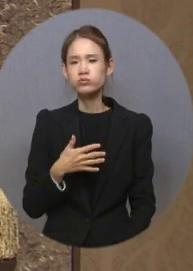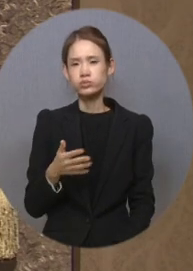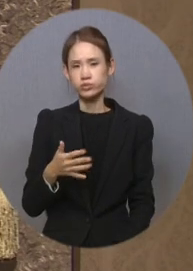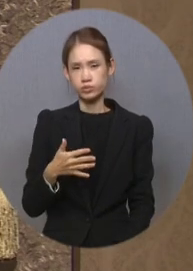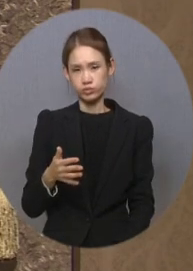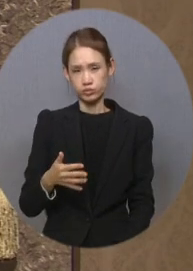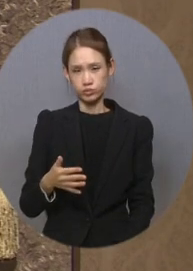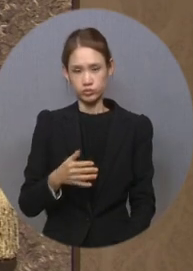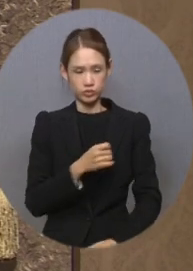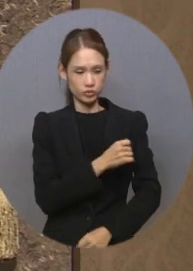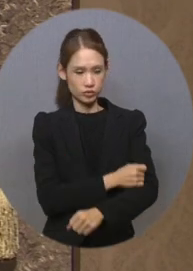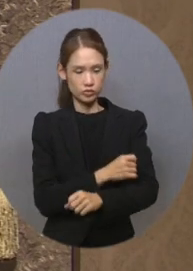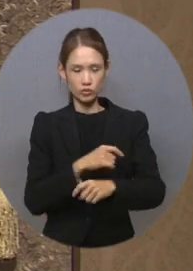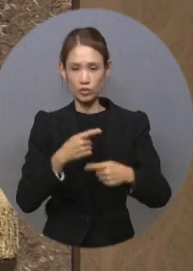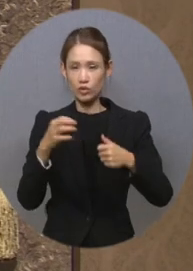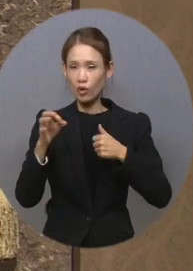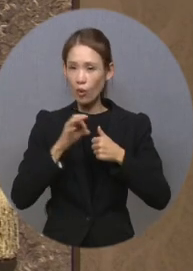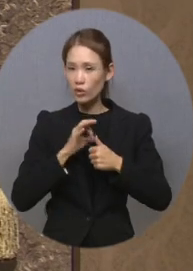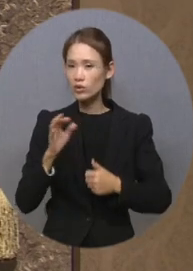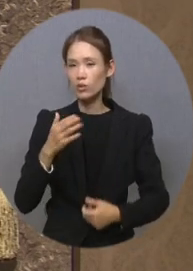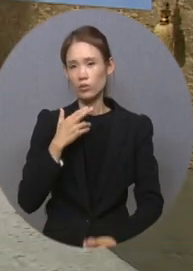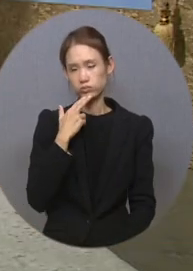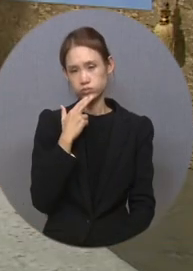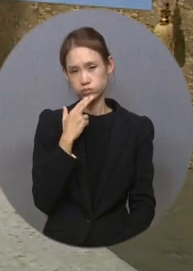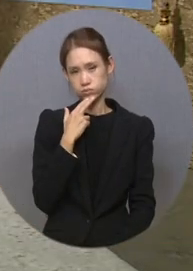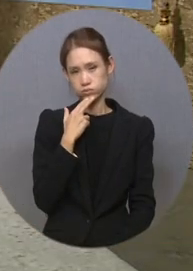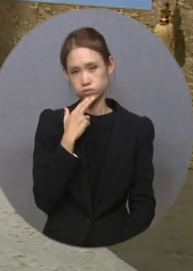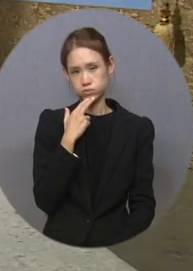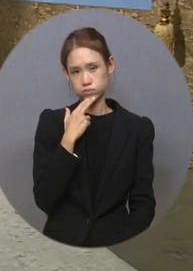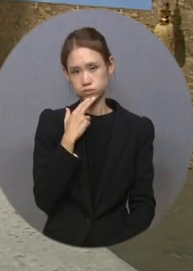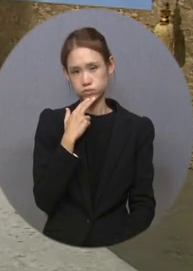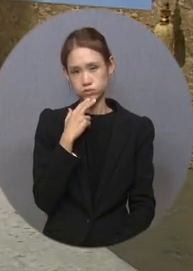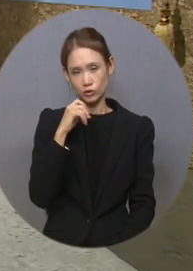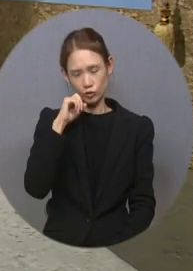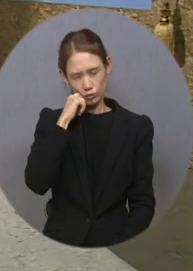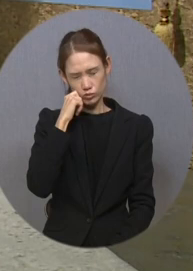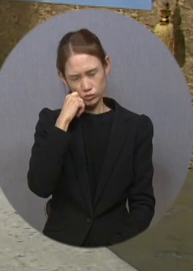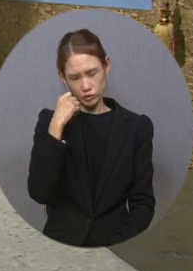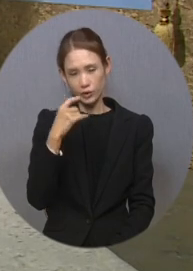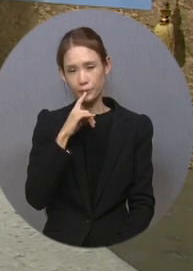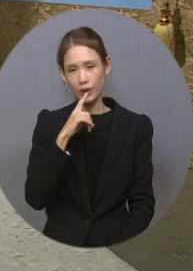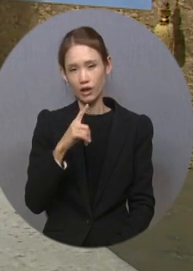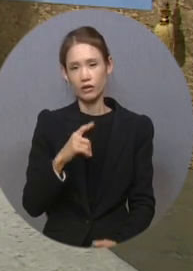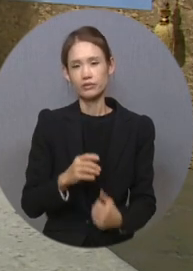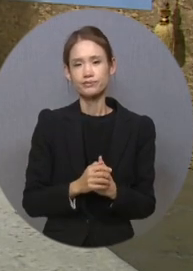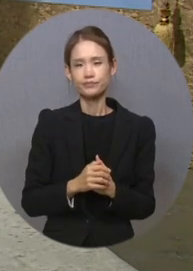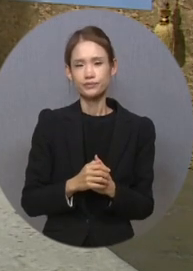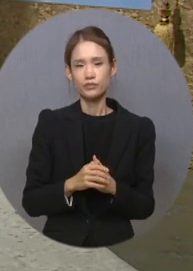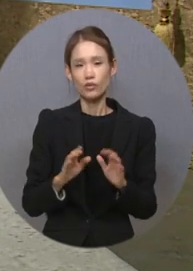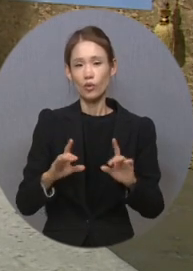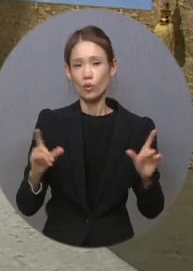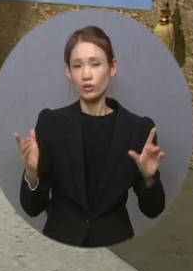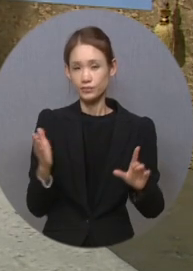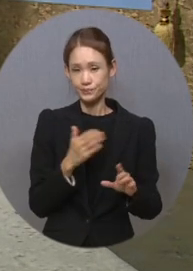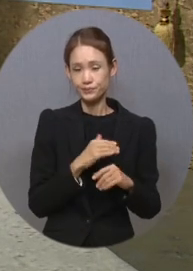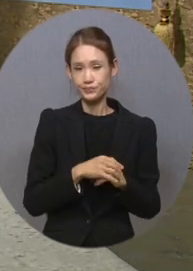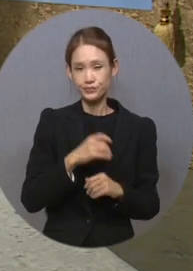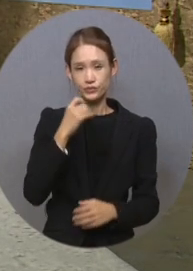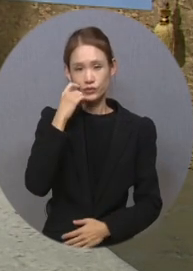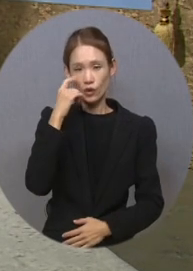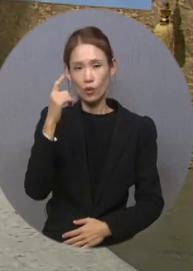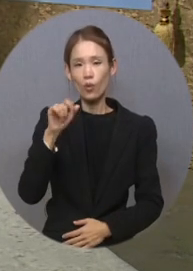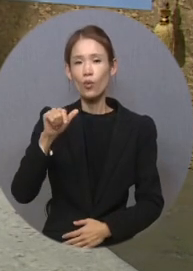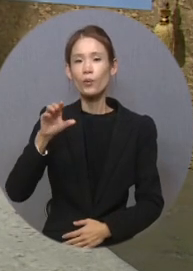연금도 없고. 그래서 어떻게 보면 이제 사각지대. 사각지대죠. 항시 어렵다 어렵다 말씀을 하셔서 네. 제가 이제 금년부터 월 5만